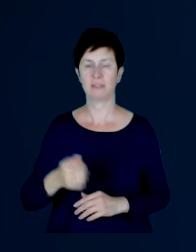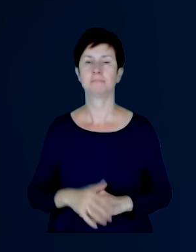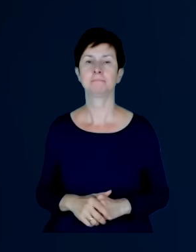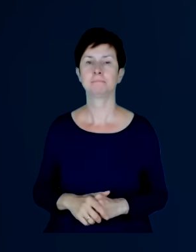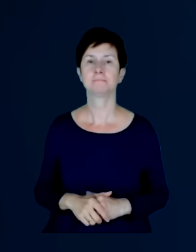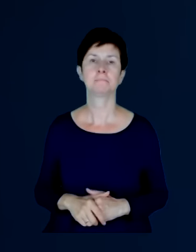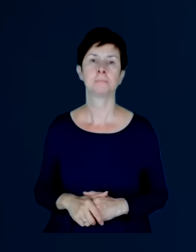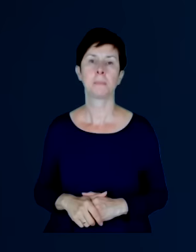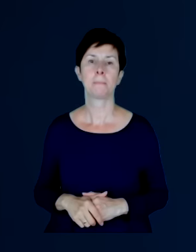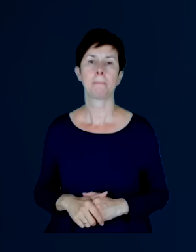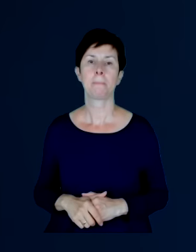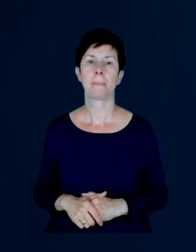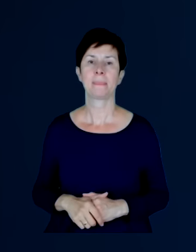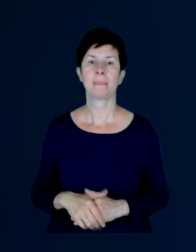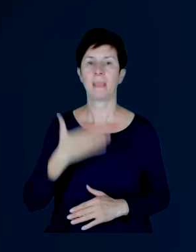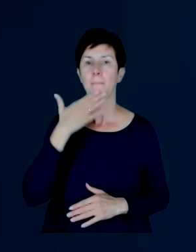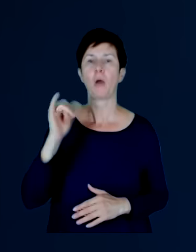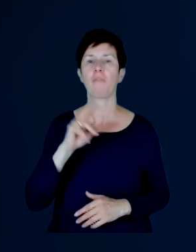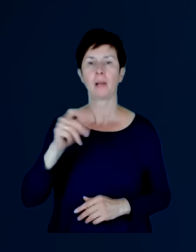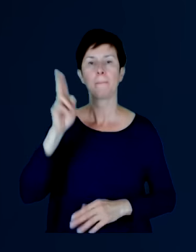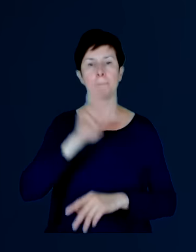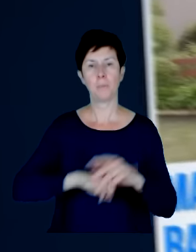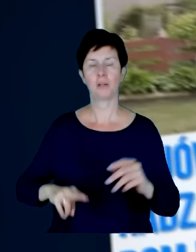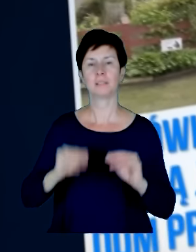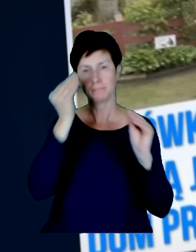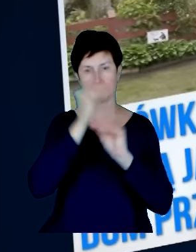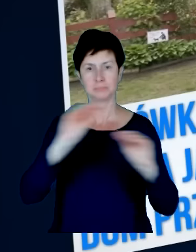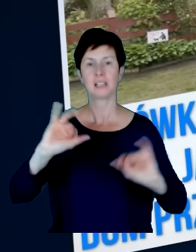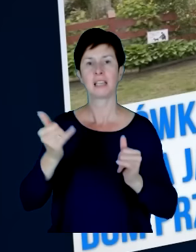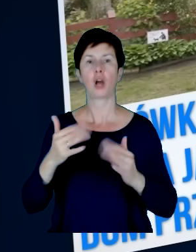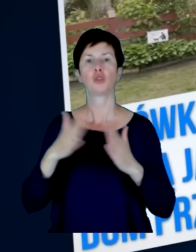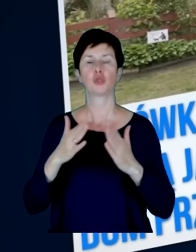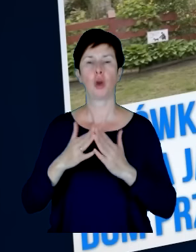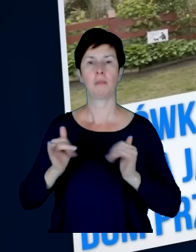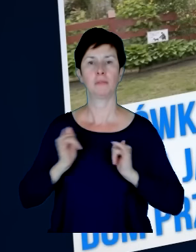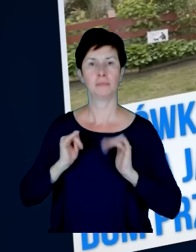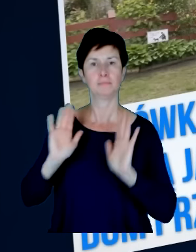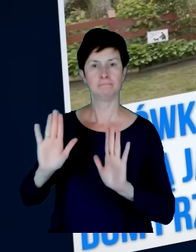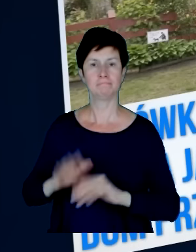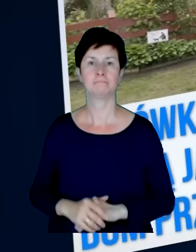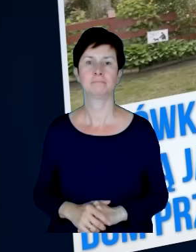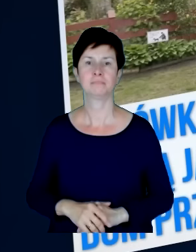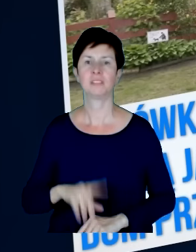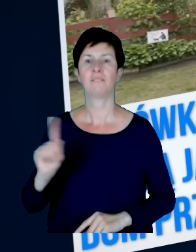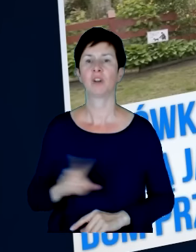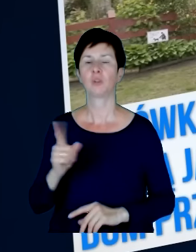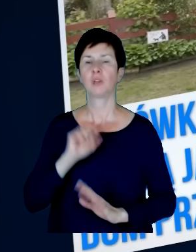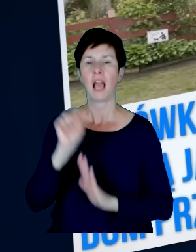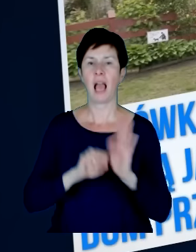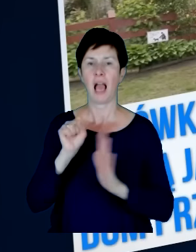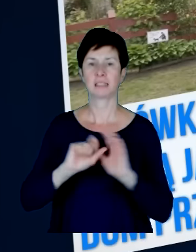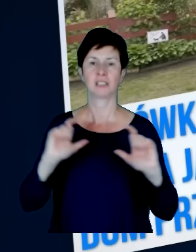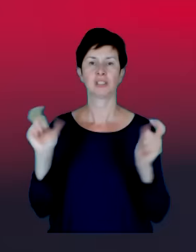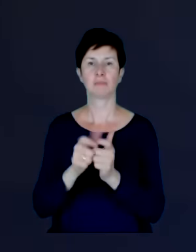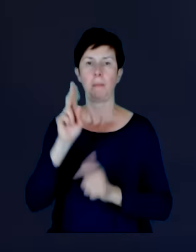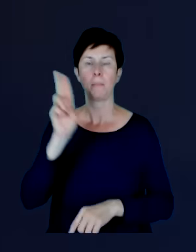internauci majówka policjanci radzą Jak zabezpieczyć dom przed wyjazdem francuski aktor Gerard zatrzymany przez